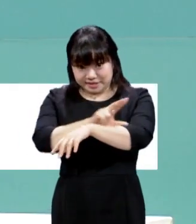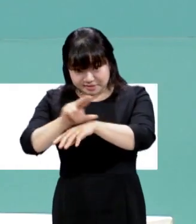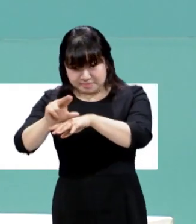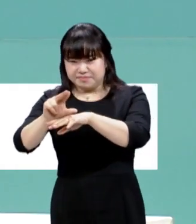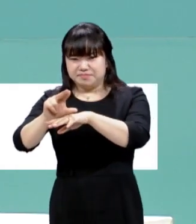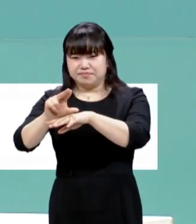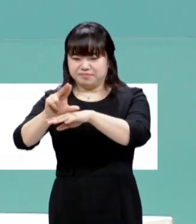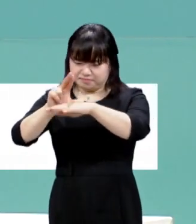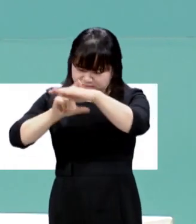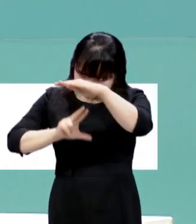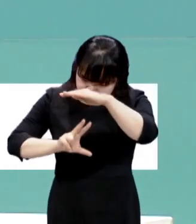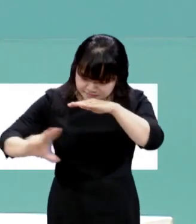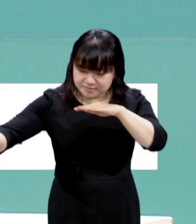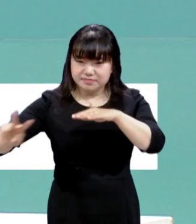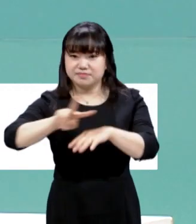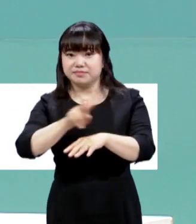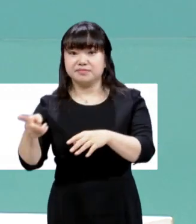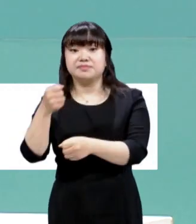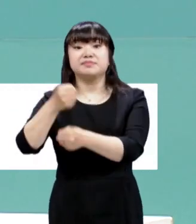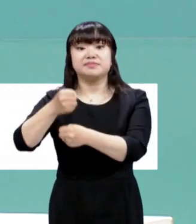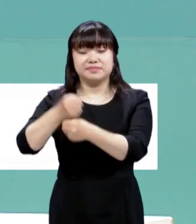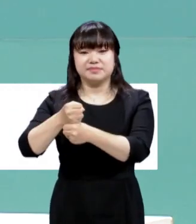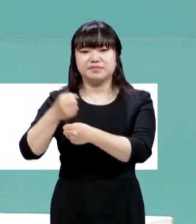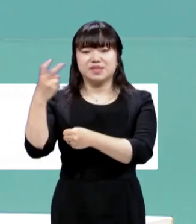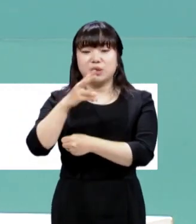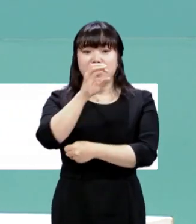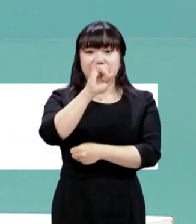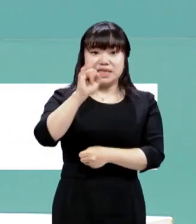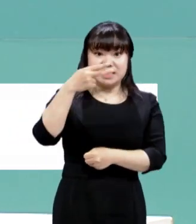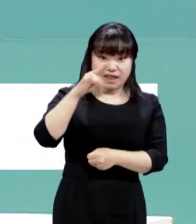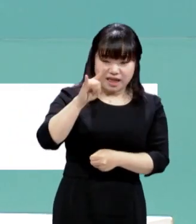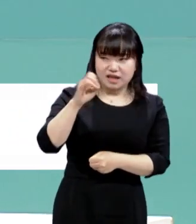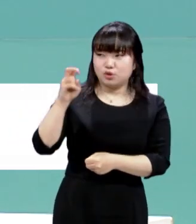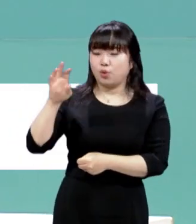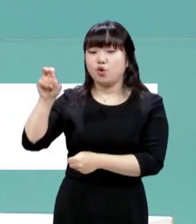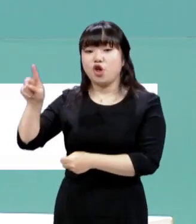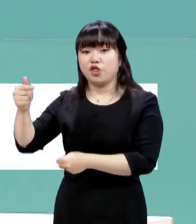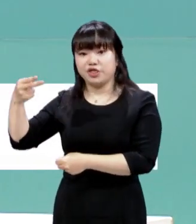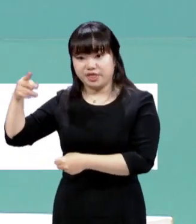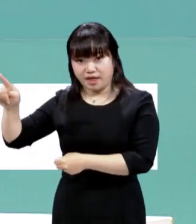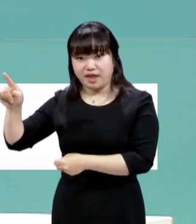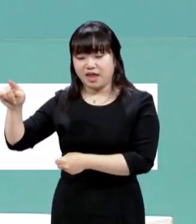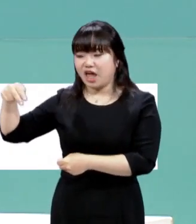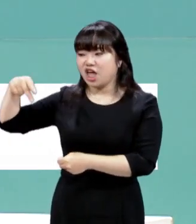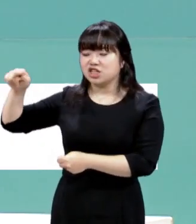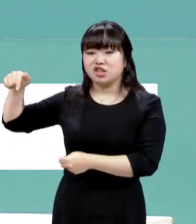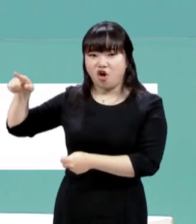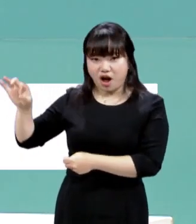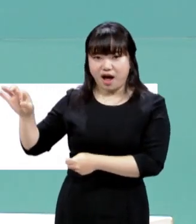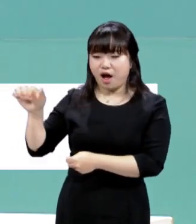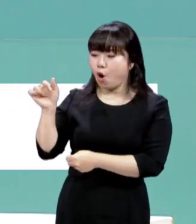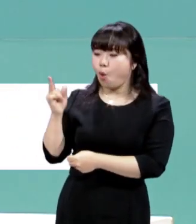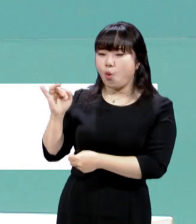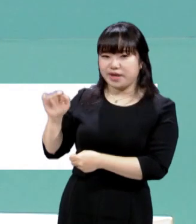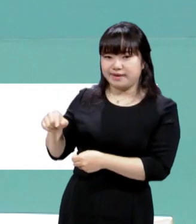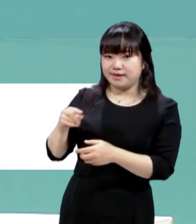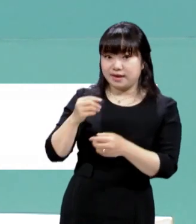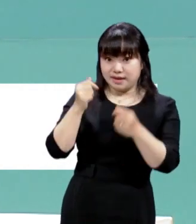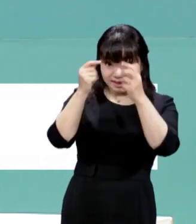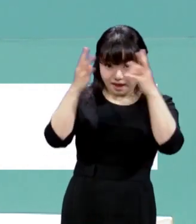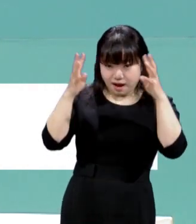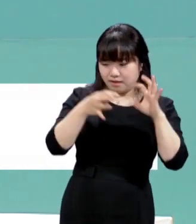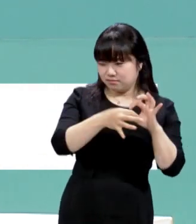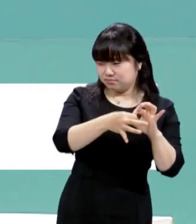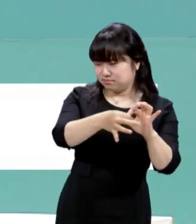가게 하고 그리고 아연 이와 에 대해서 연세대 그리고 서강대 후 입대로 요즘 이 거리를